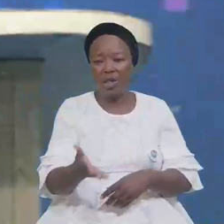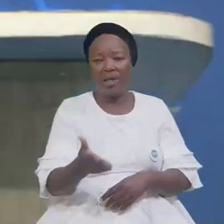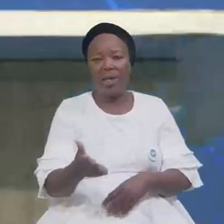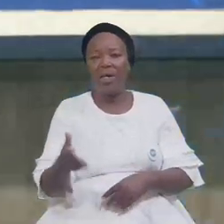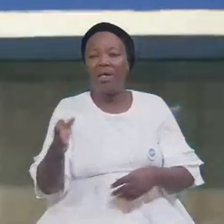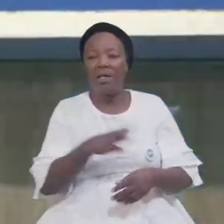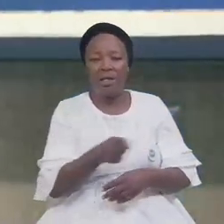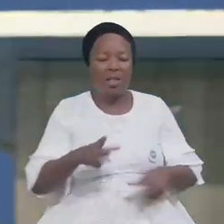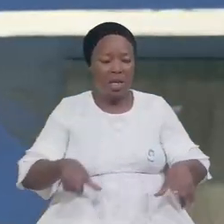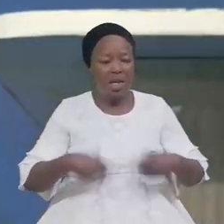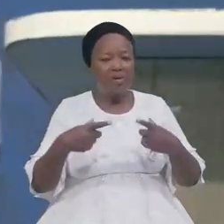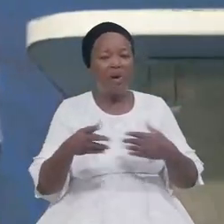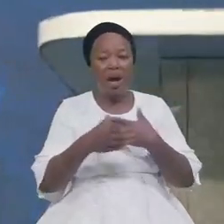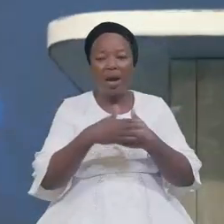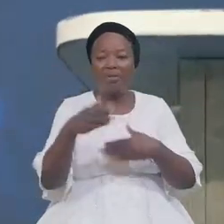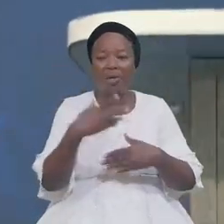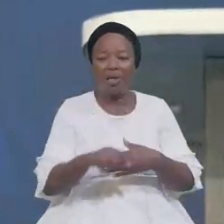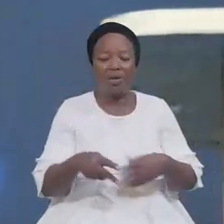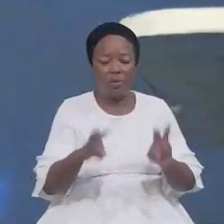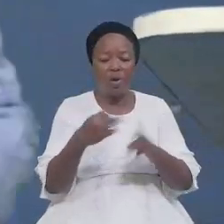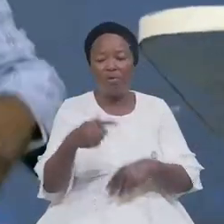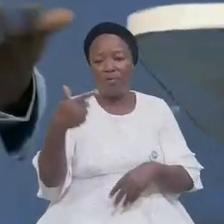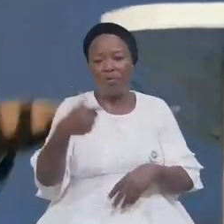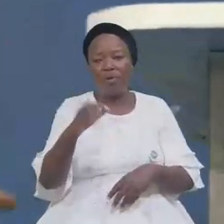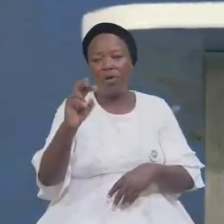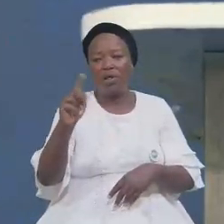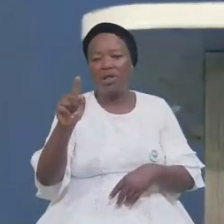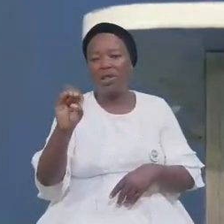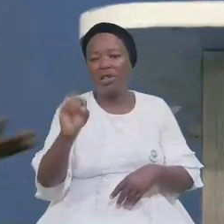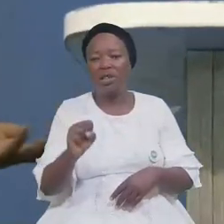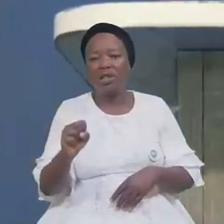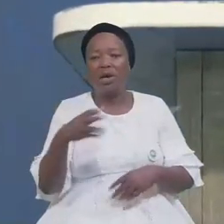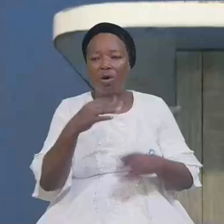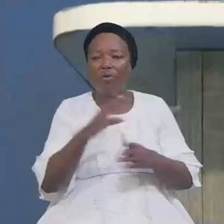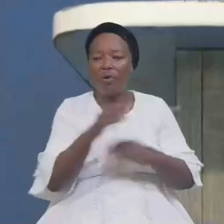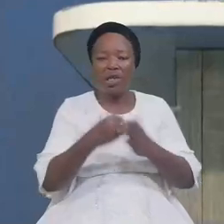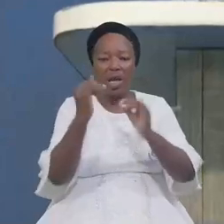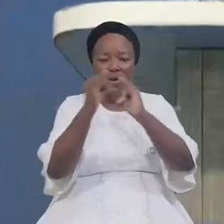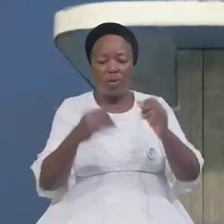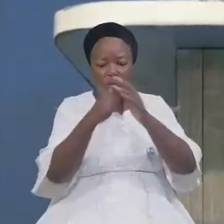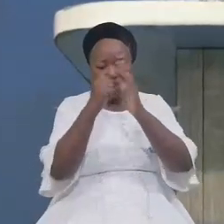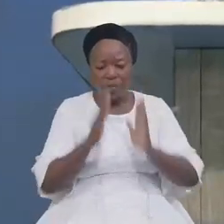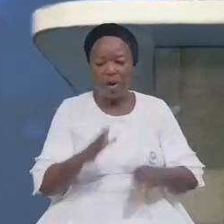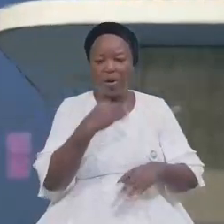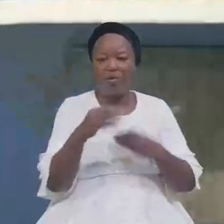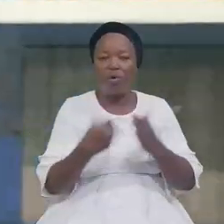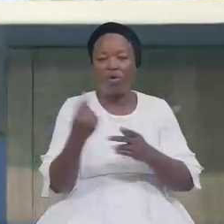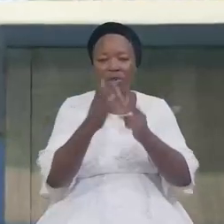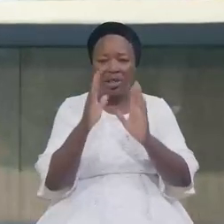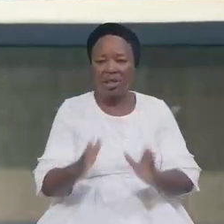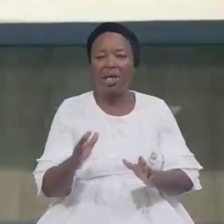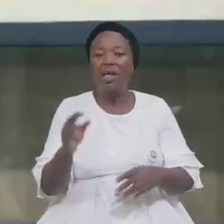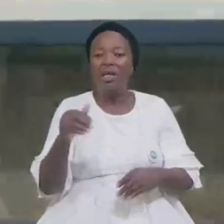Ils vivent à la manière des païens, des idolâtres, des incroyants en